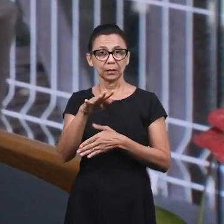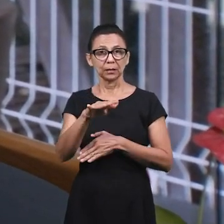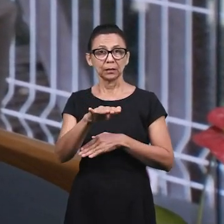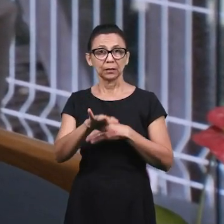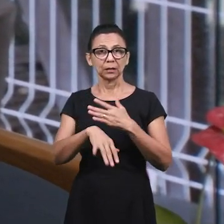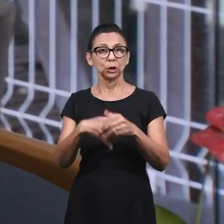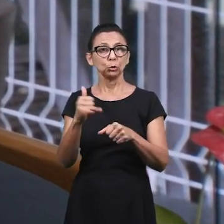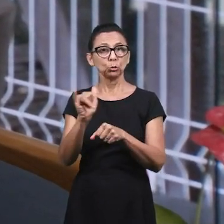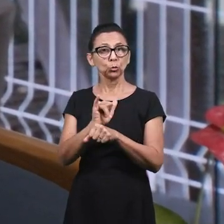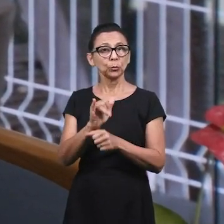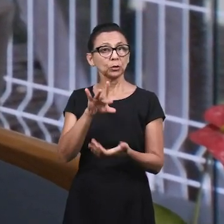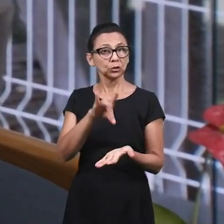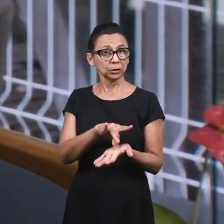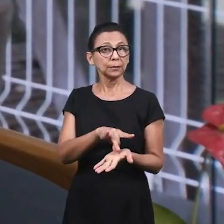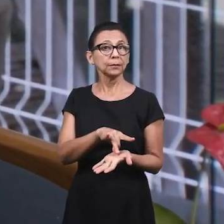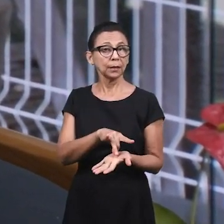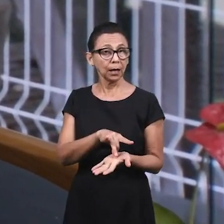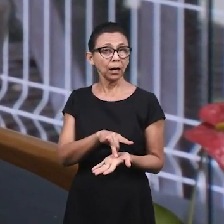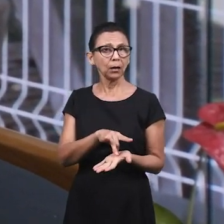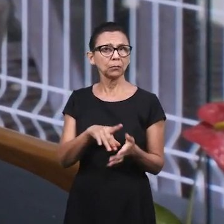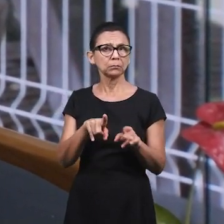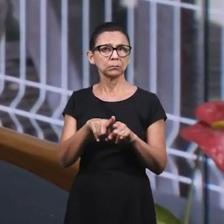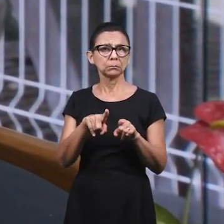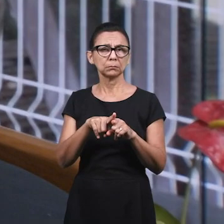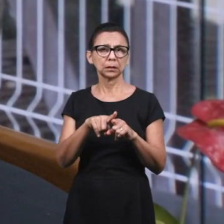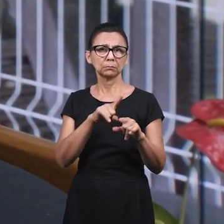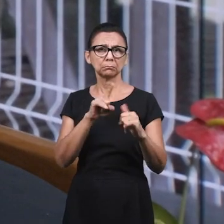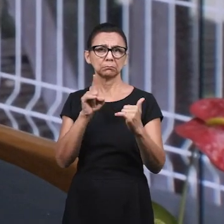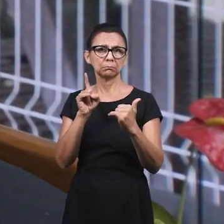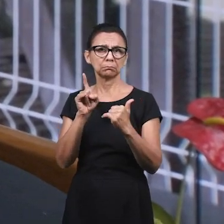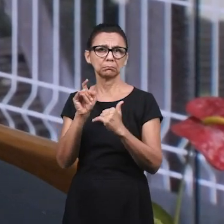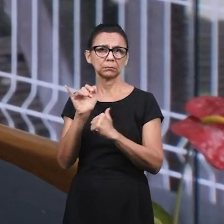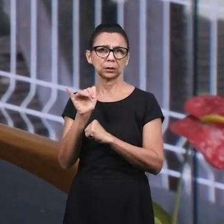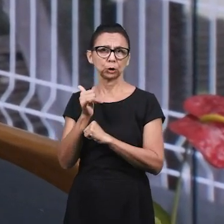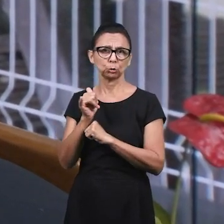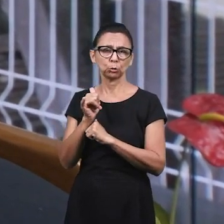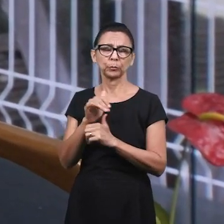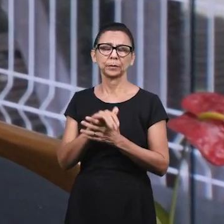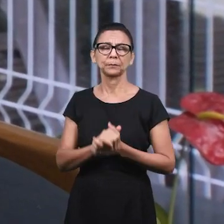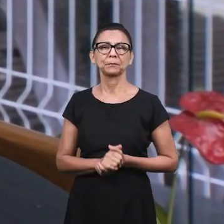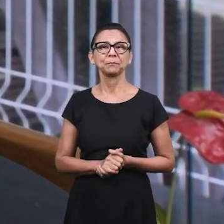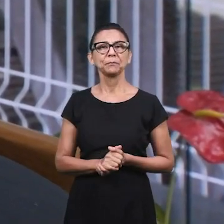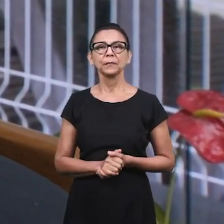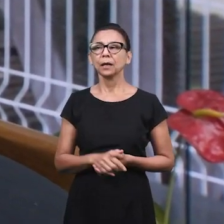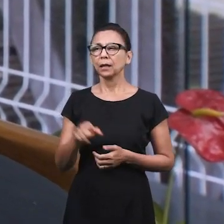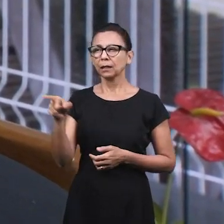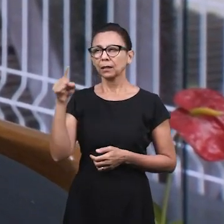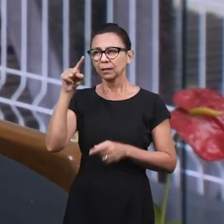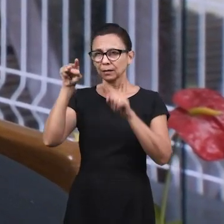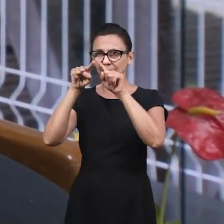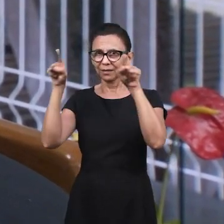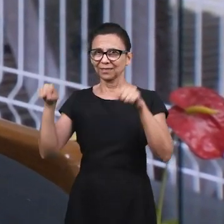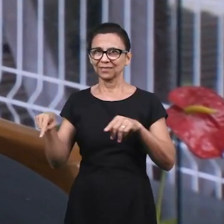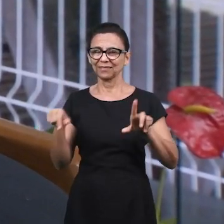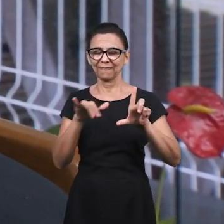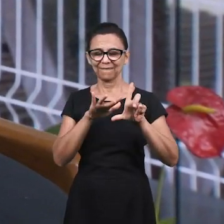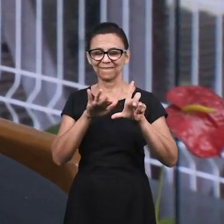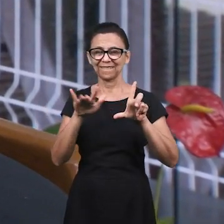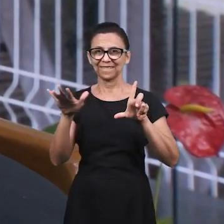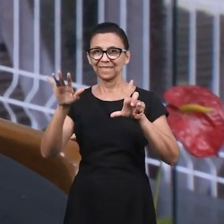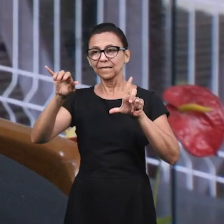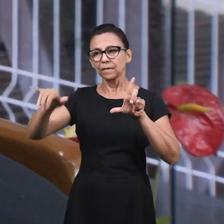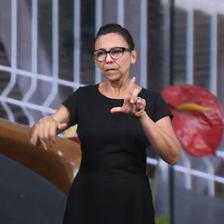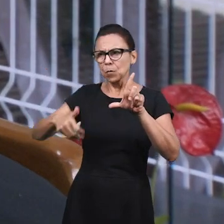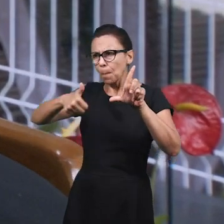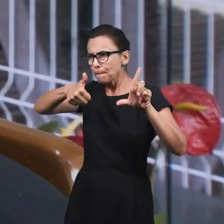nos applications. Et en plus de cela, vous pouvez interagir avec nous. Pointez la caméra de votre smartphone vers ce QR code qui s'affiche